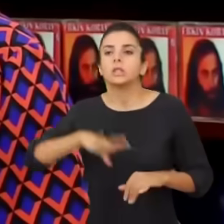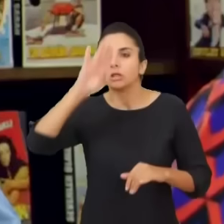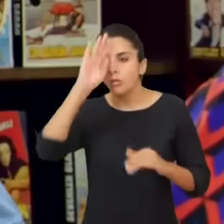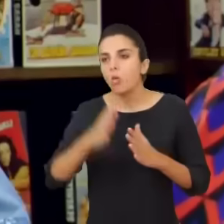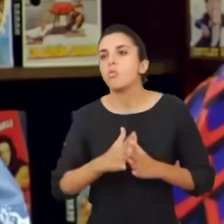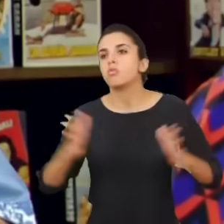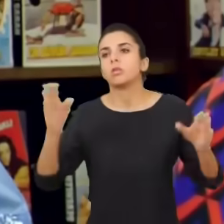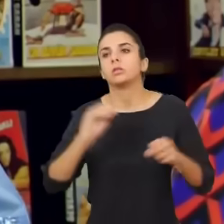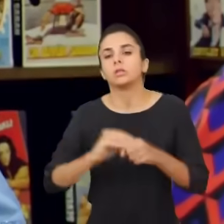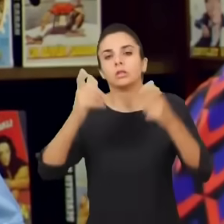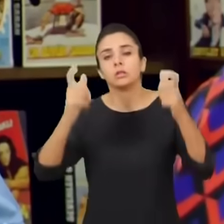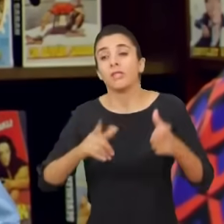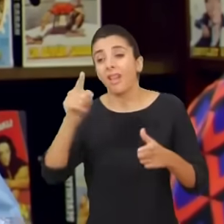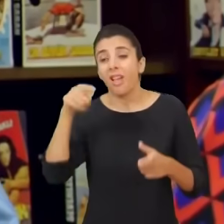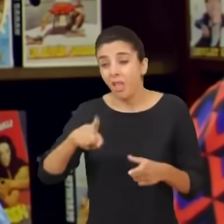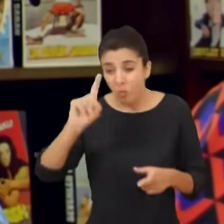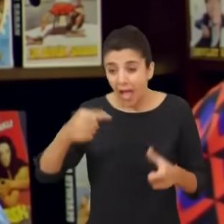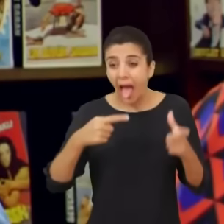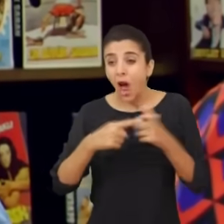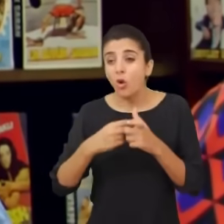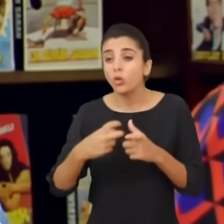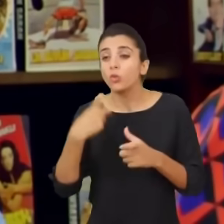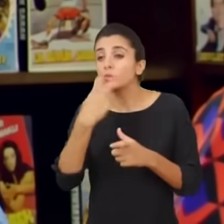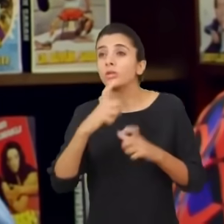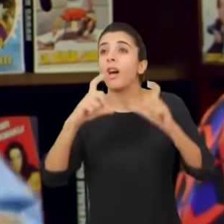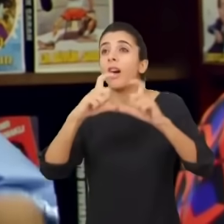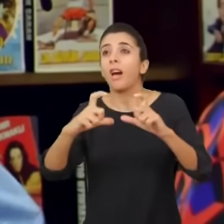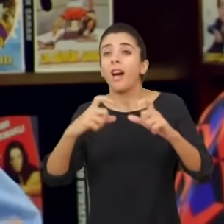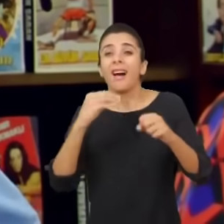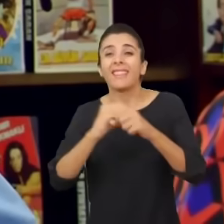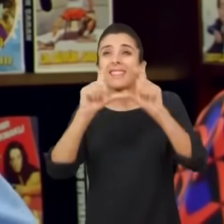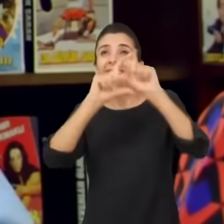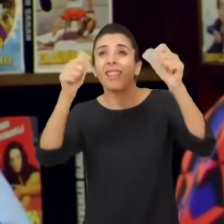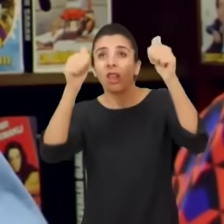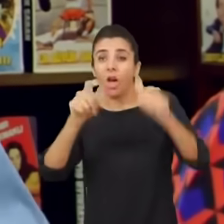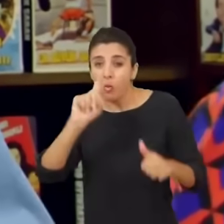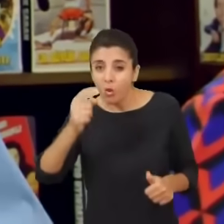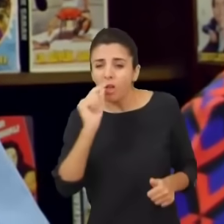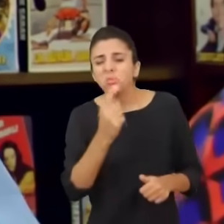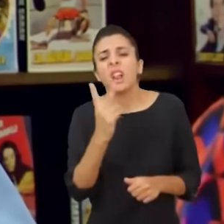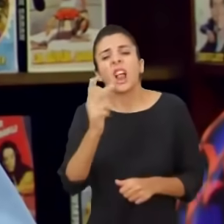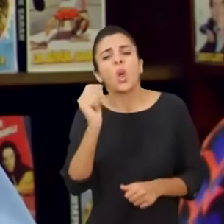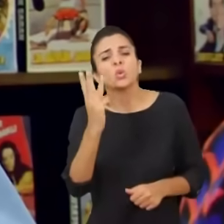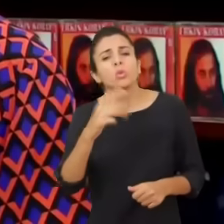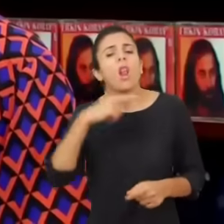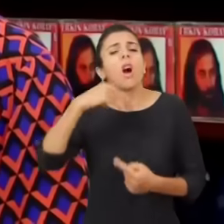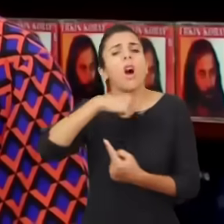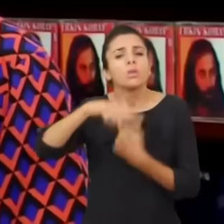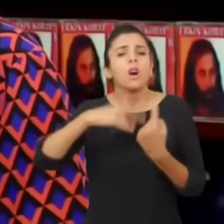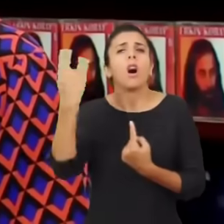abi burası. Koskoca İstanbul'da Ergun plağı nereden bulacak abi? Kolay mı öyle? Bir rahatlasana ya. 2-3 gün gezer dolaşır, ondan sonra çeker